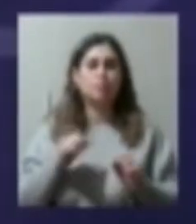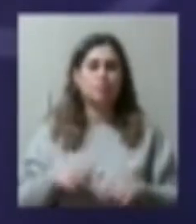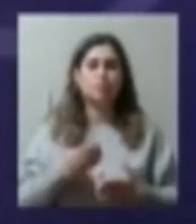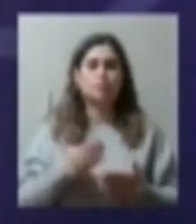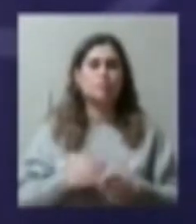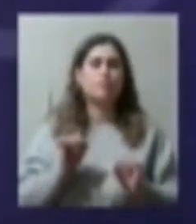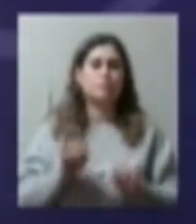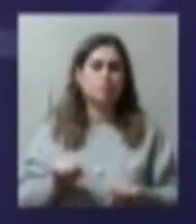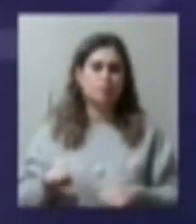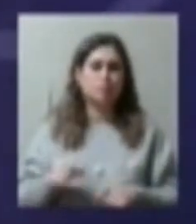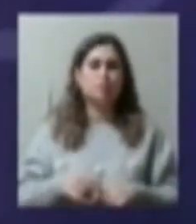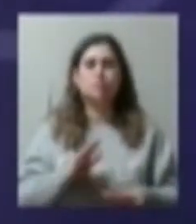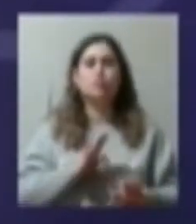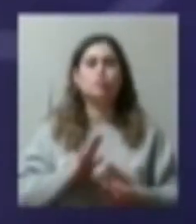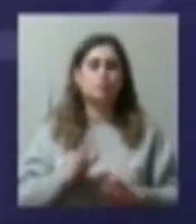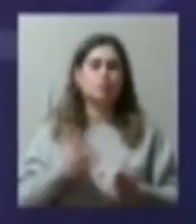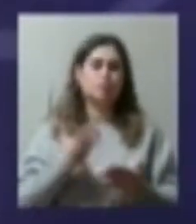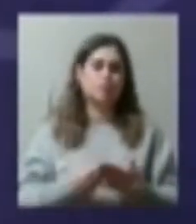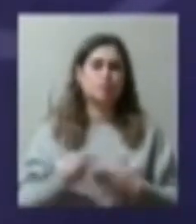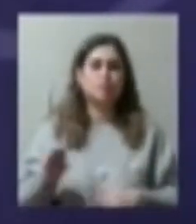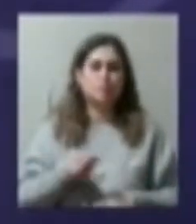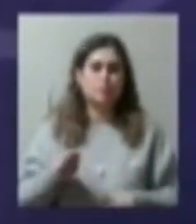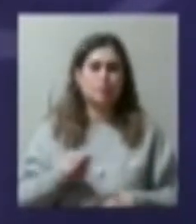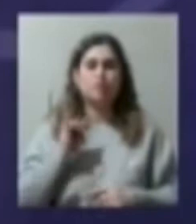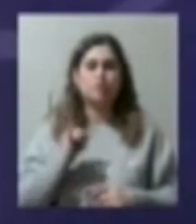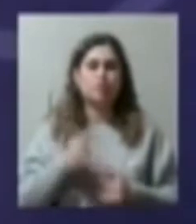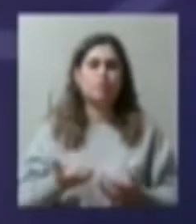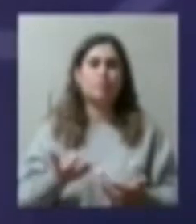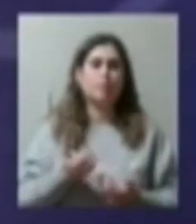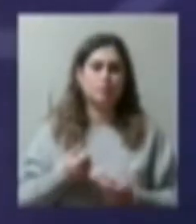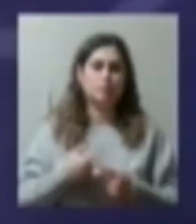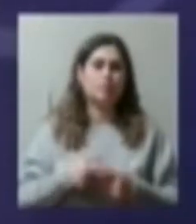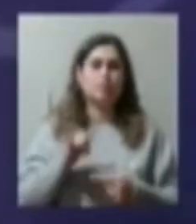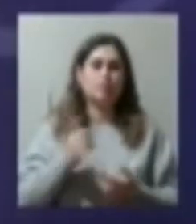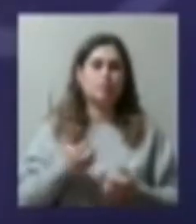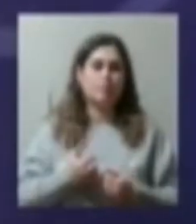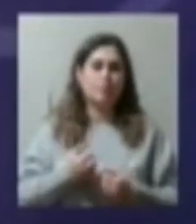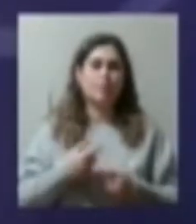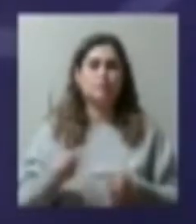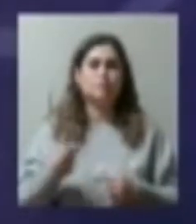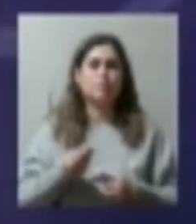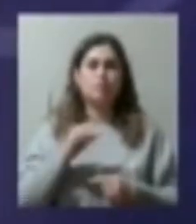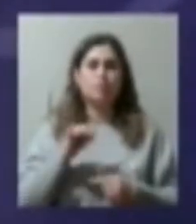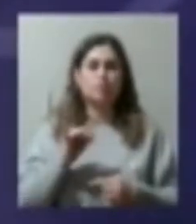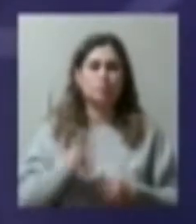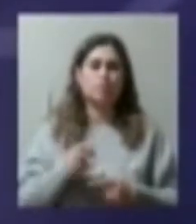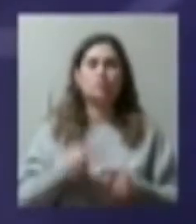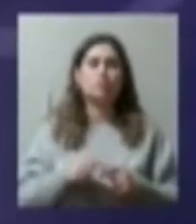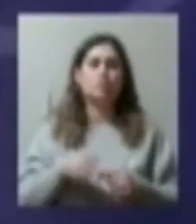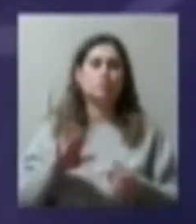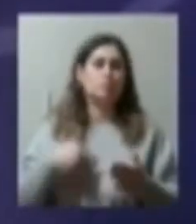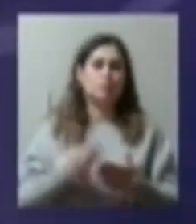можливість розпоряджатися своїми землями і отримувати земельний податок. Тому що до цього